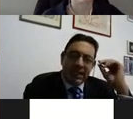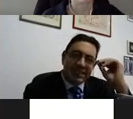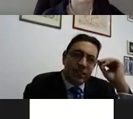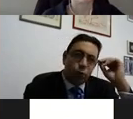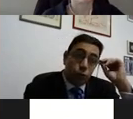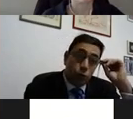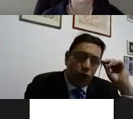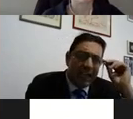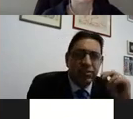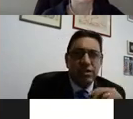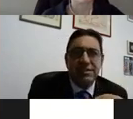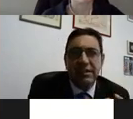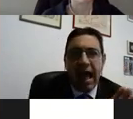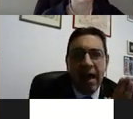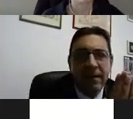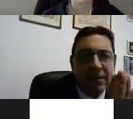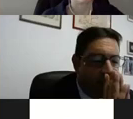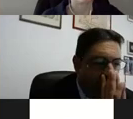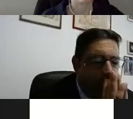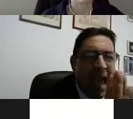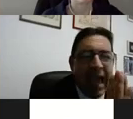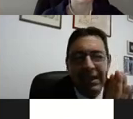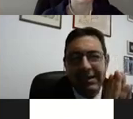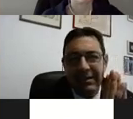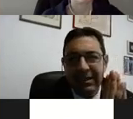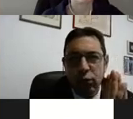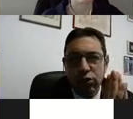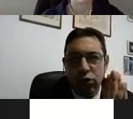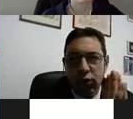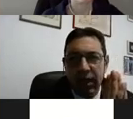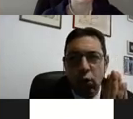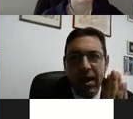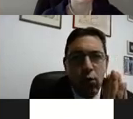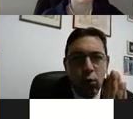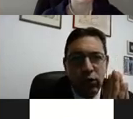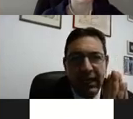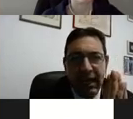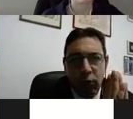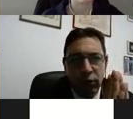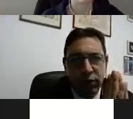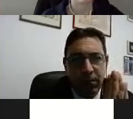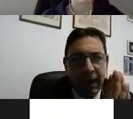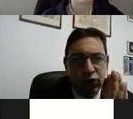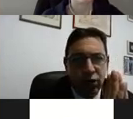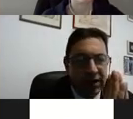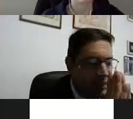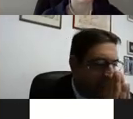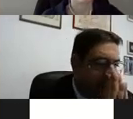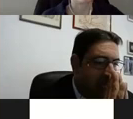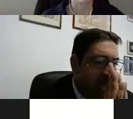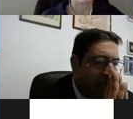innanzitutto la necessità di affermare l'istituzione come unica fonte per i